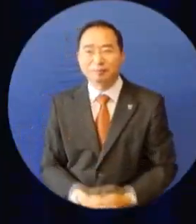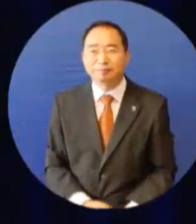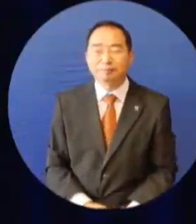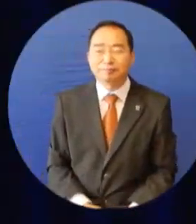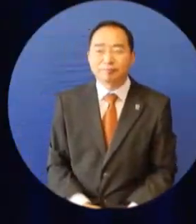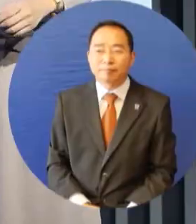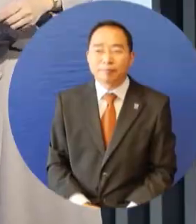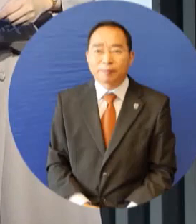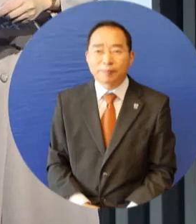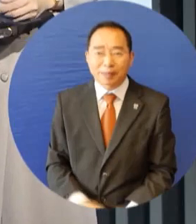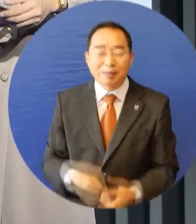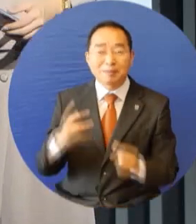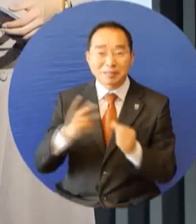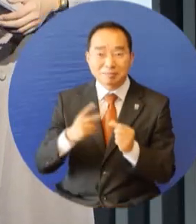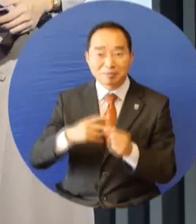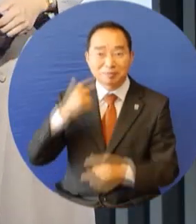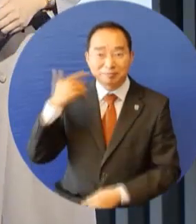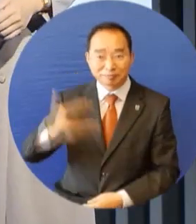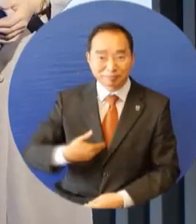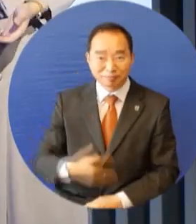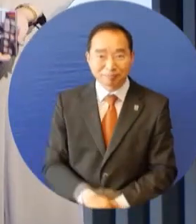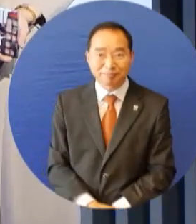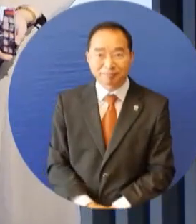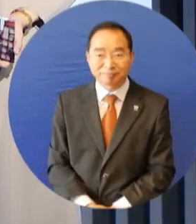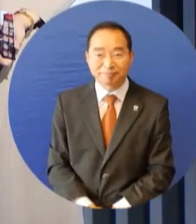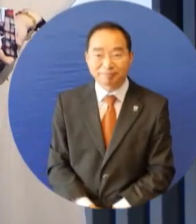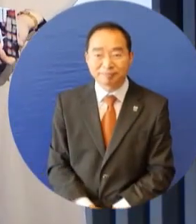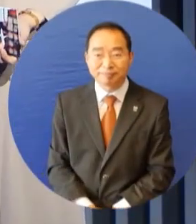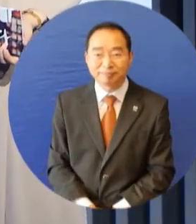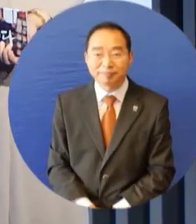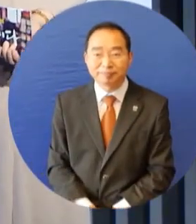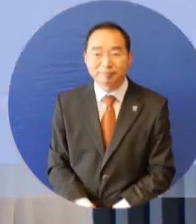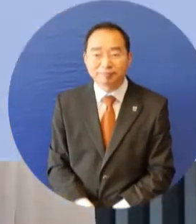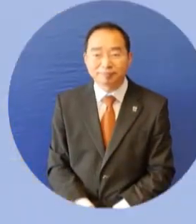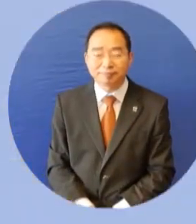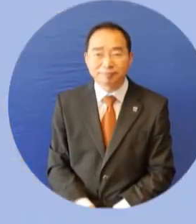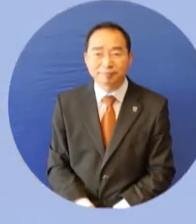되죠. 자, 그럼 두 번째 질문 받아보겠습니다.